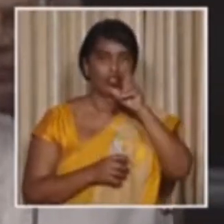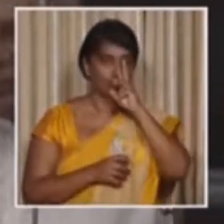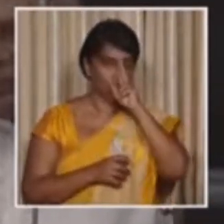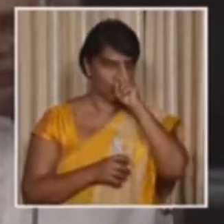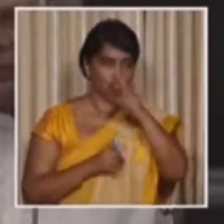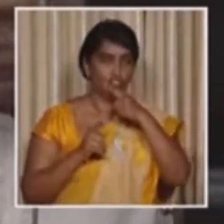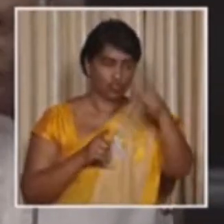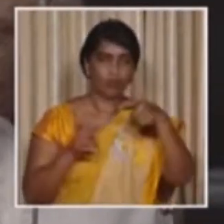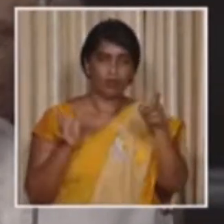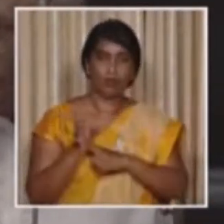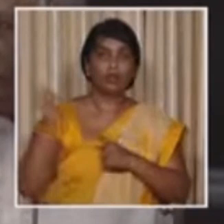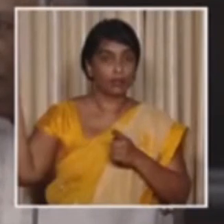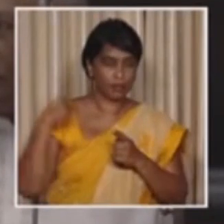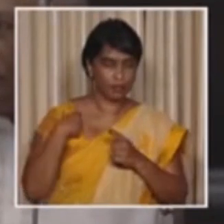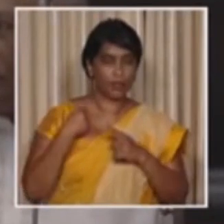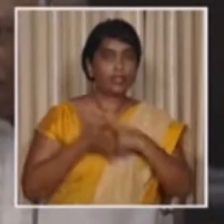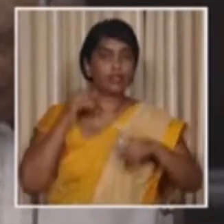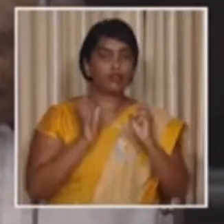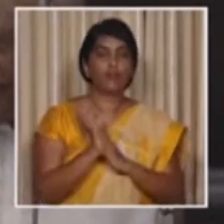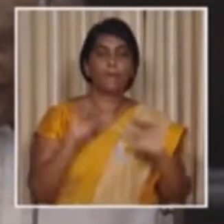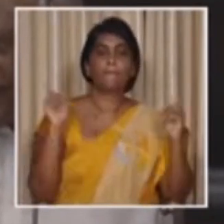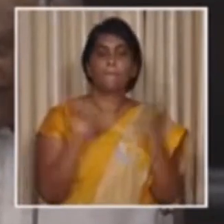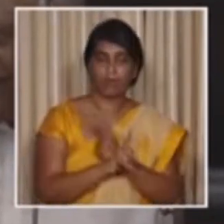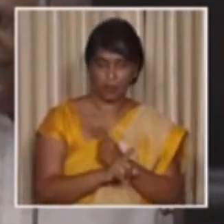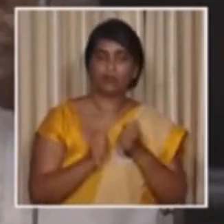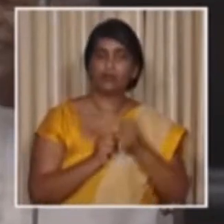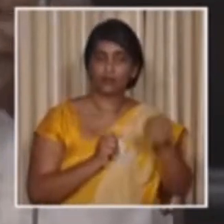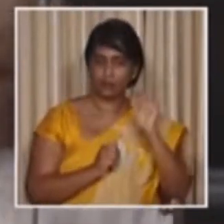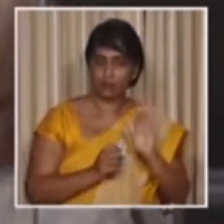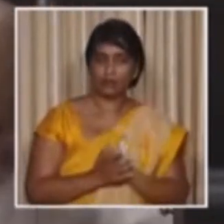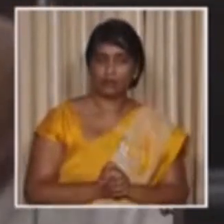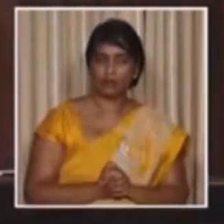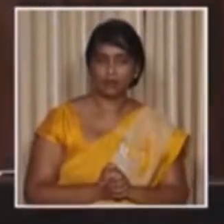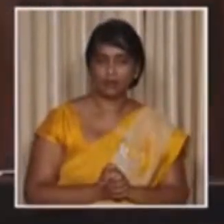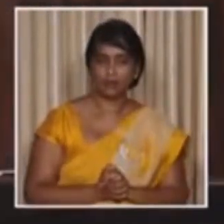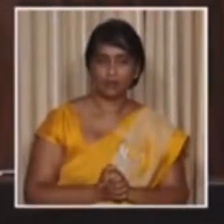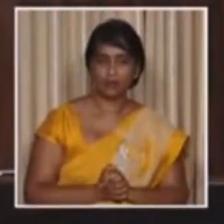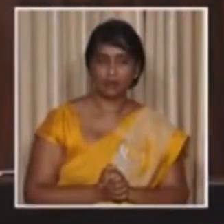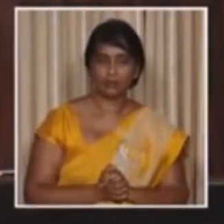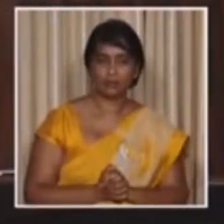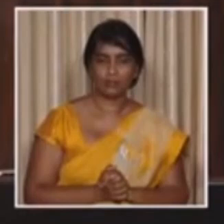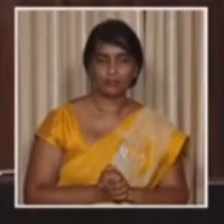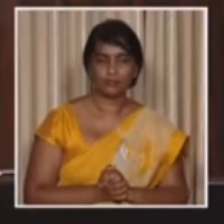මේක අරගන්නවා. මෙතුමා ඉල්ලුවා ඡන්ද කොමිසම මාරු කරන්න, එකත් අපි කරලා දෙන්න ඊළඟ සතියේ.